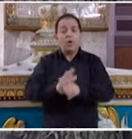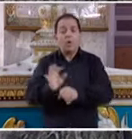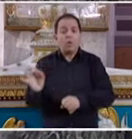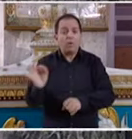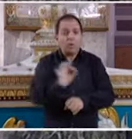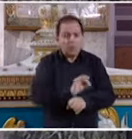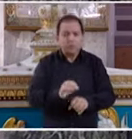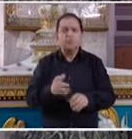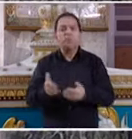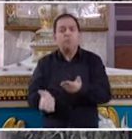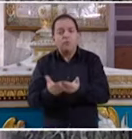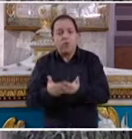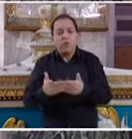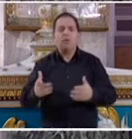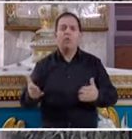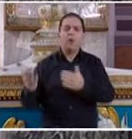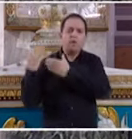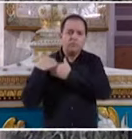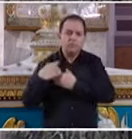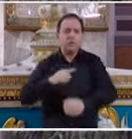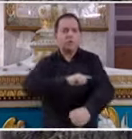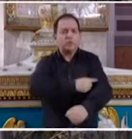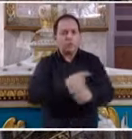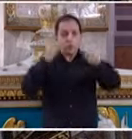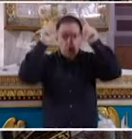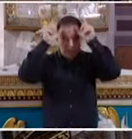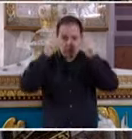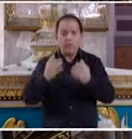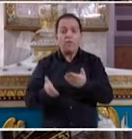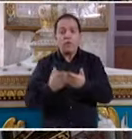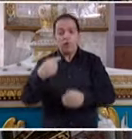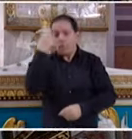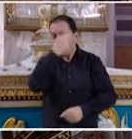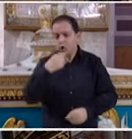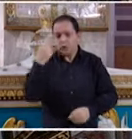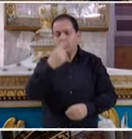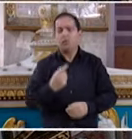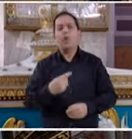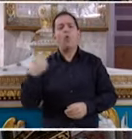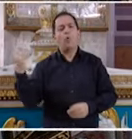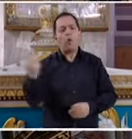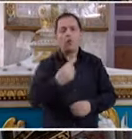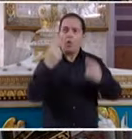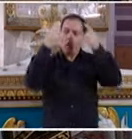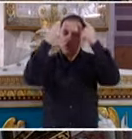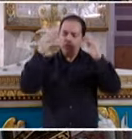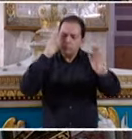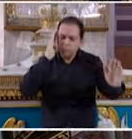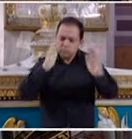αυτοθυσιαστικός διακονούντων ιατρών νοσηλευτών ερευνητών, και παντός του υγειονομικού προσωπικού βοηθείας και προστασίας